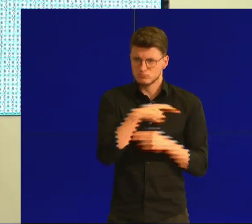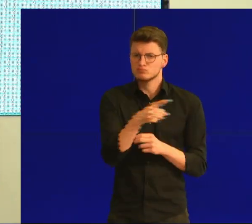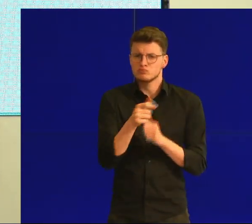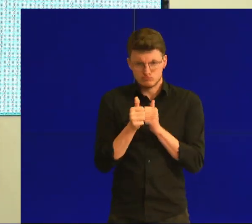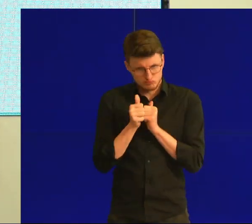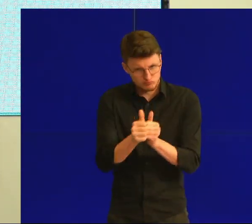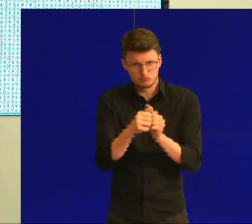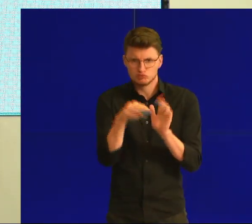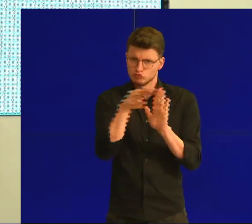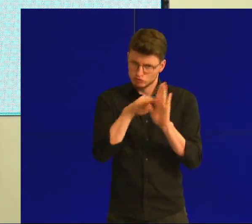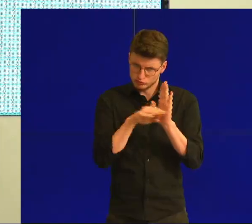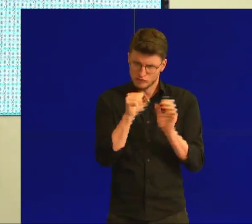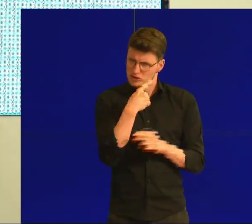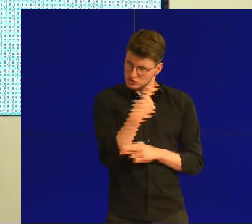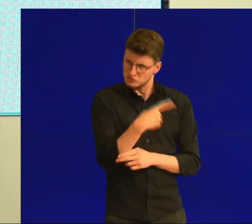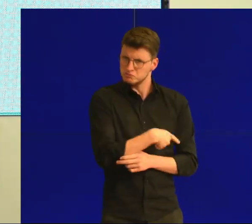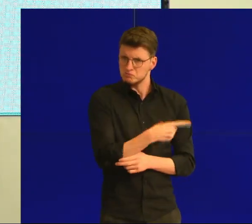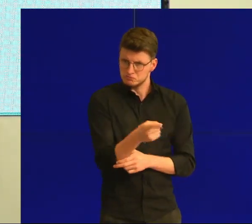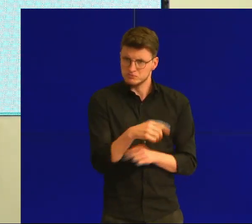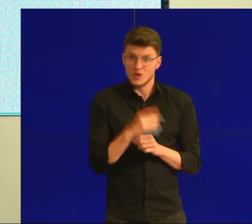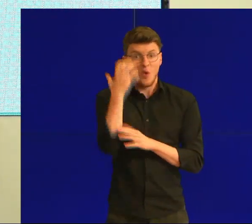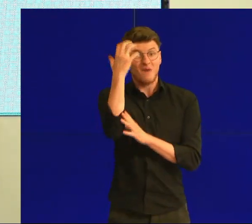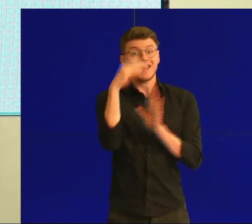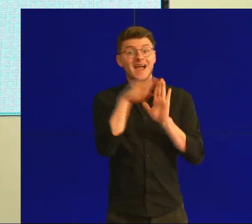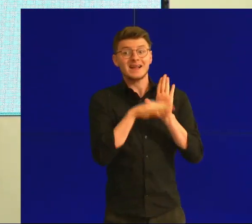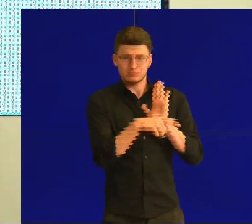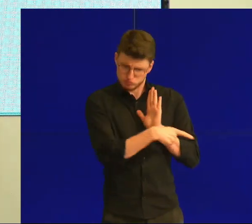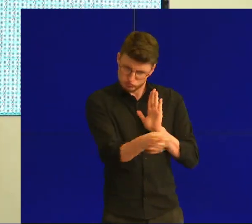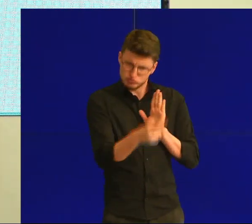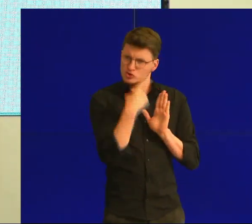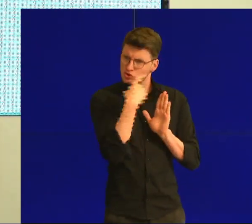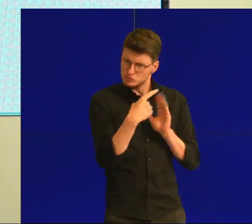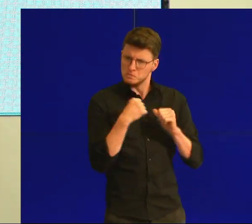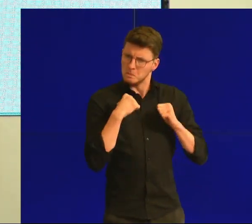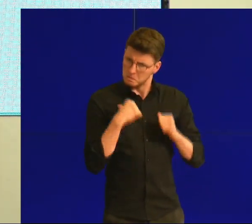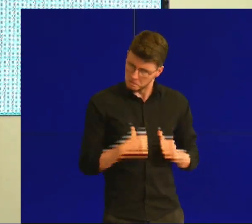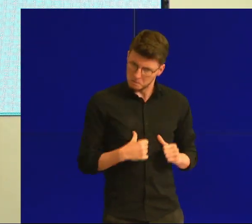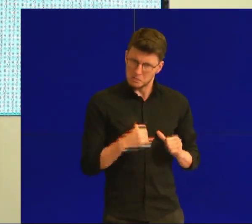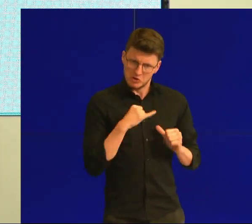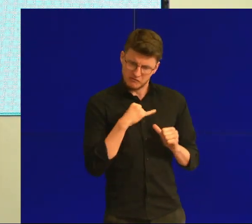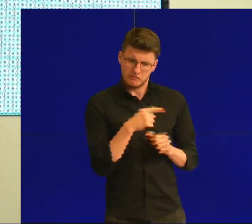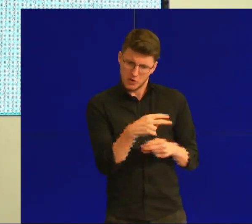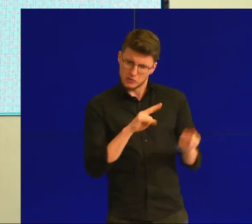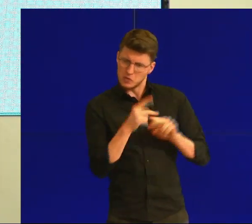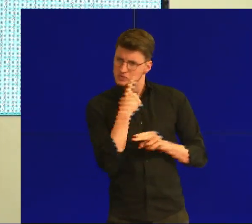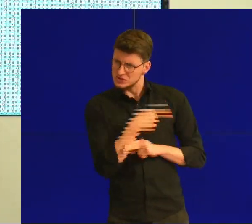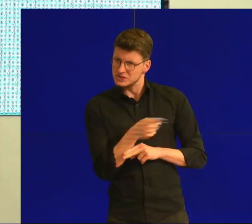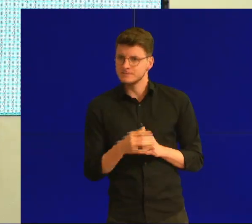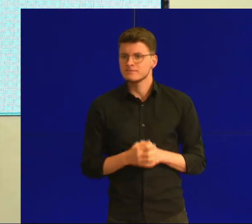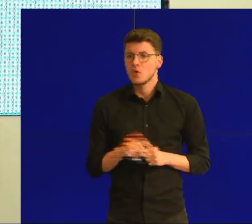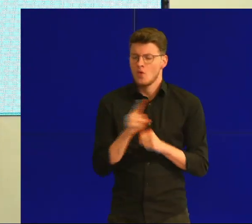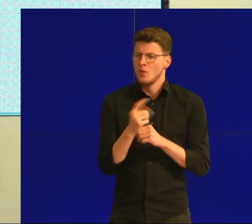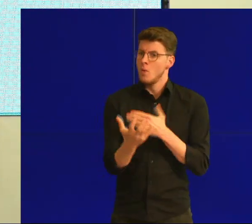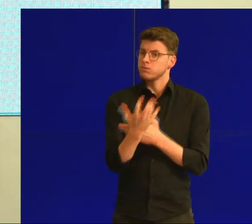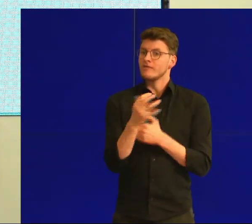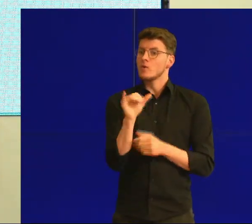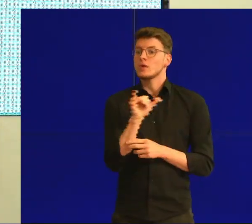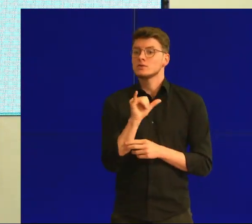12 ouvrages faire des ventes du groupe dans des armes via les nouveaux de dr consulte à six